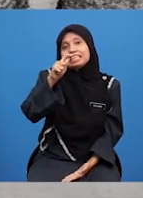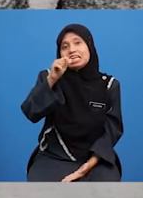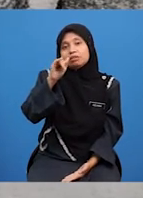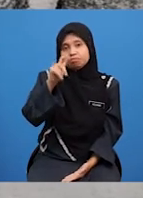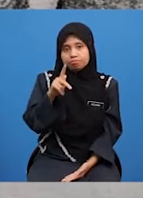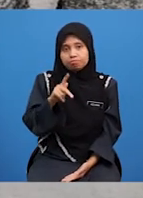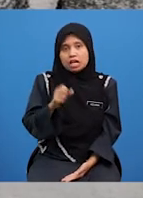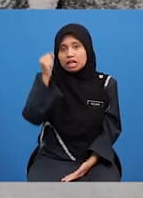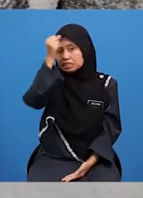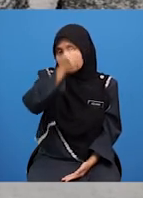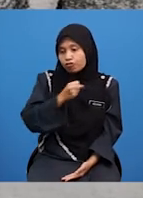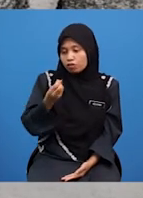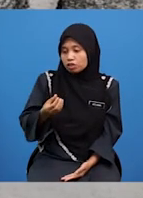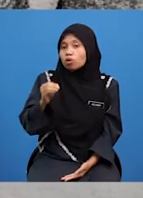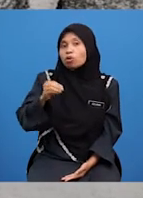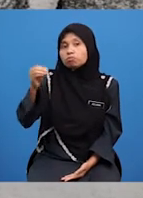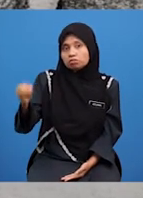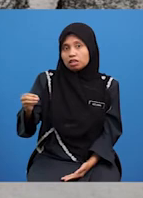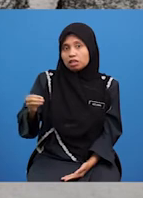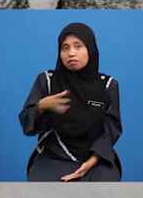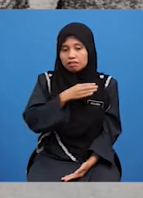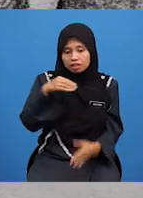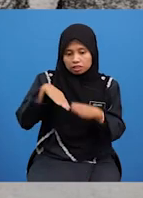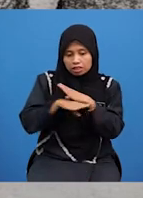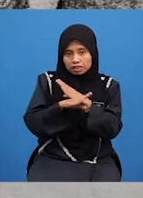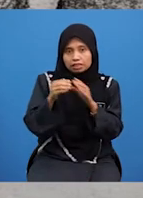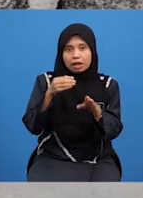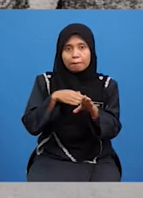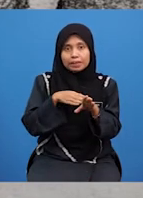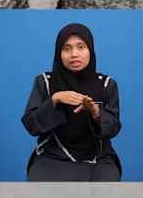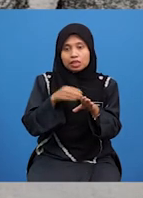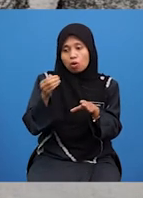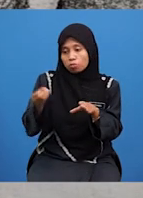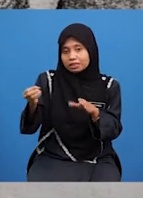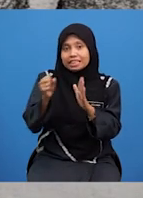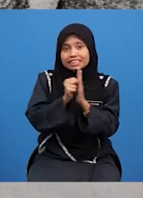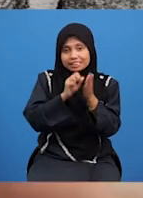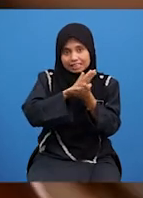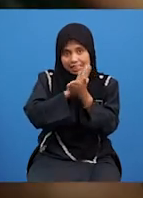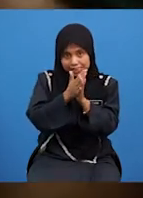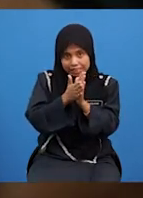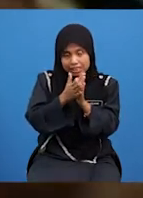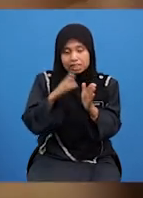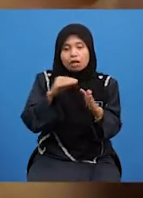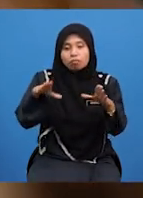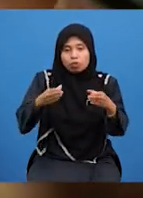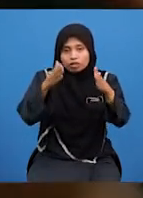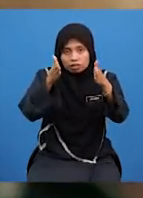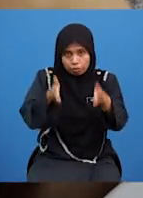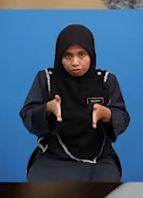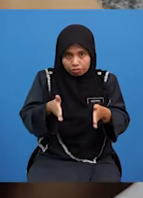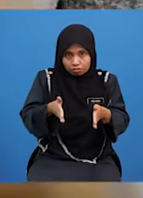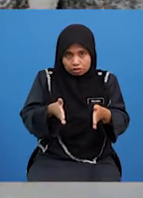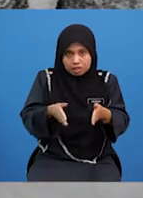Sifat objek dan jalinan pada objek sejadi dan objek buatan manusia